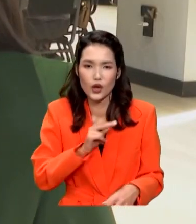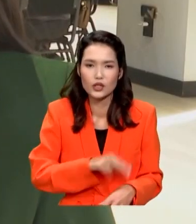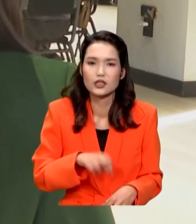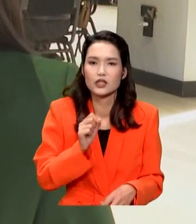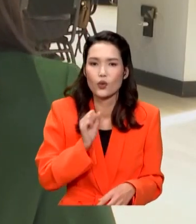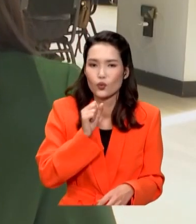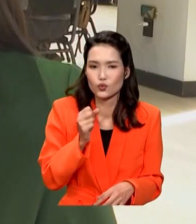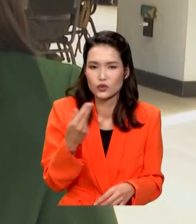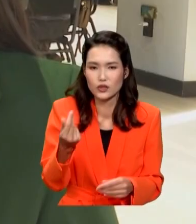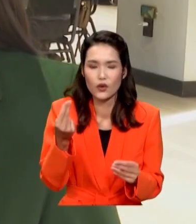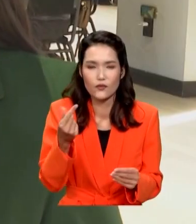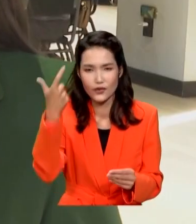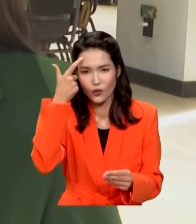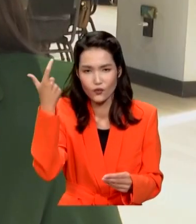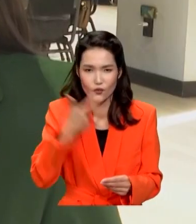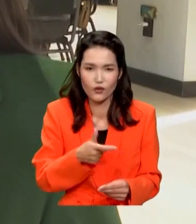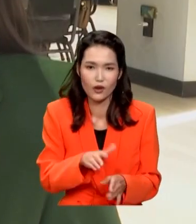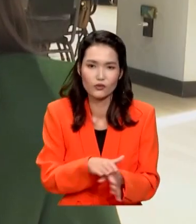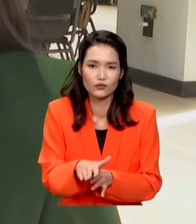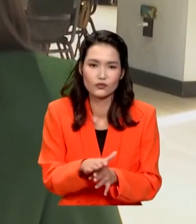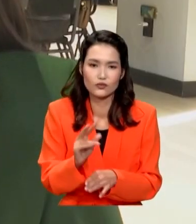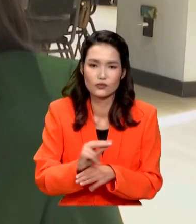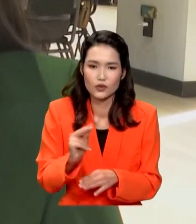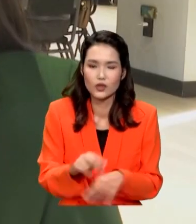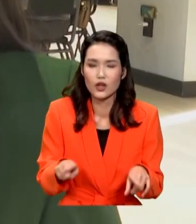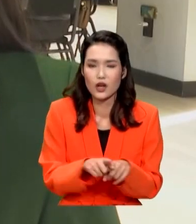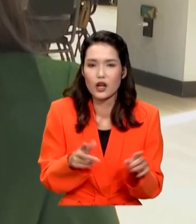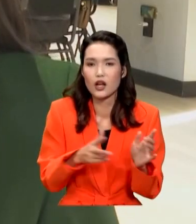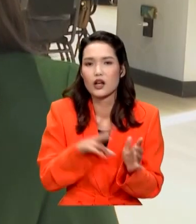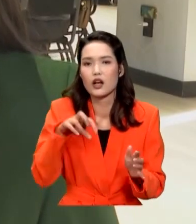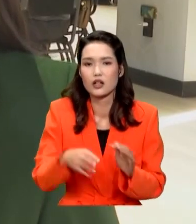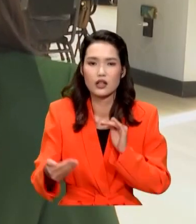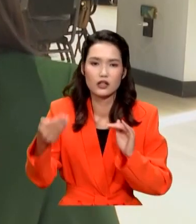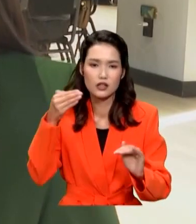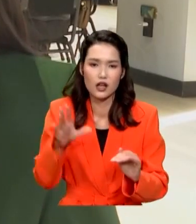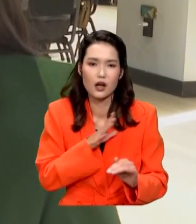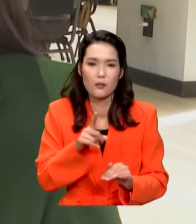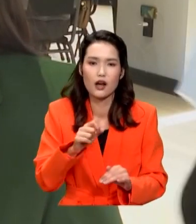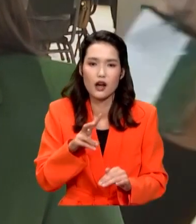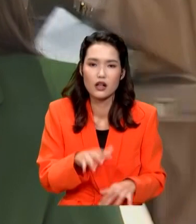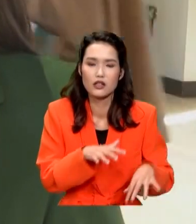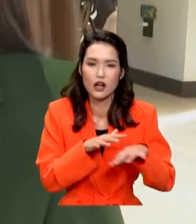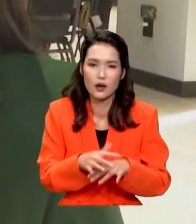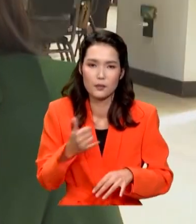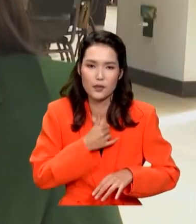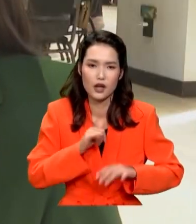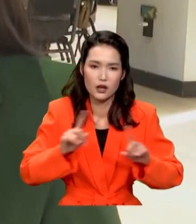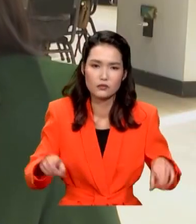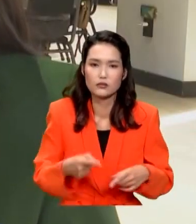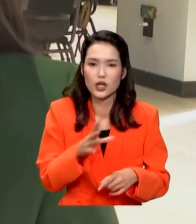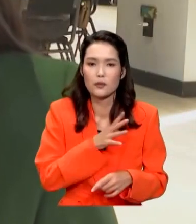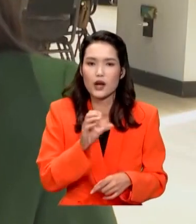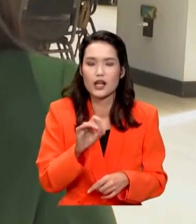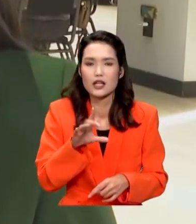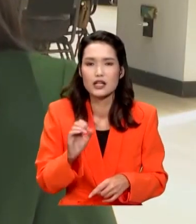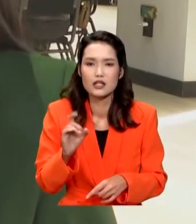қаржылық сауаттылық жобасын бастадық. Сонымен қатар 8 жыл бұрын осы Халықбанкпен бірге қаржылық сауаттылықты арттыру